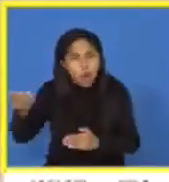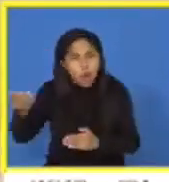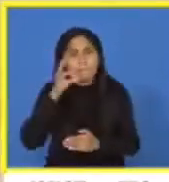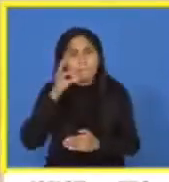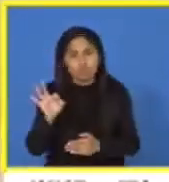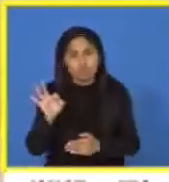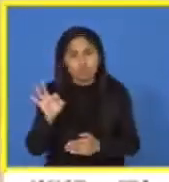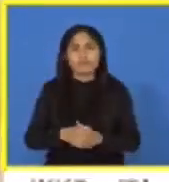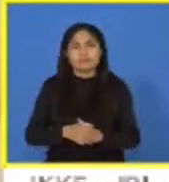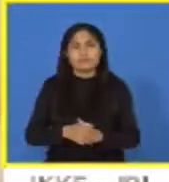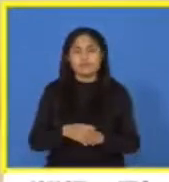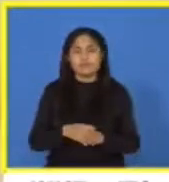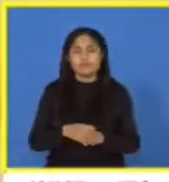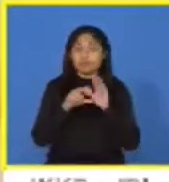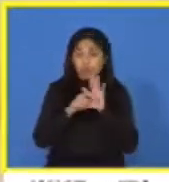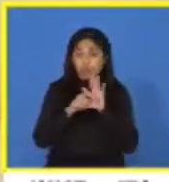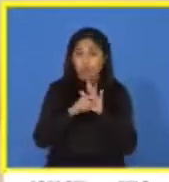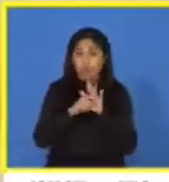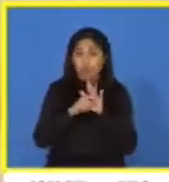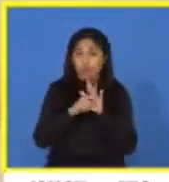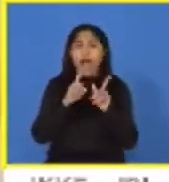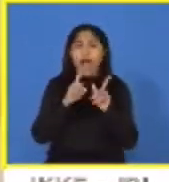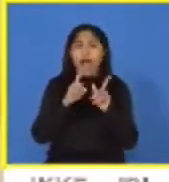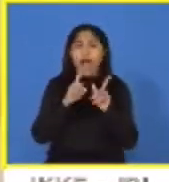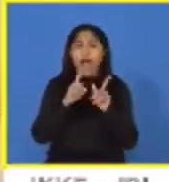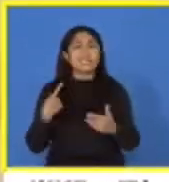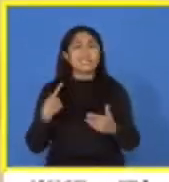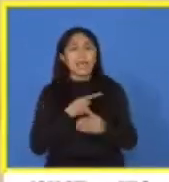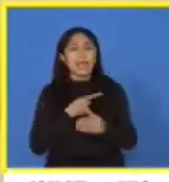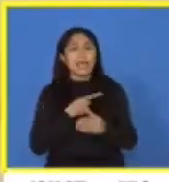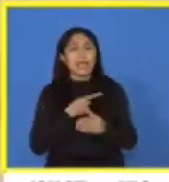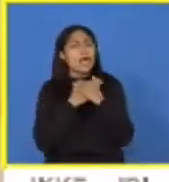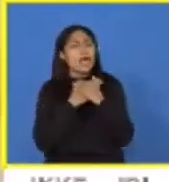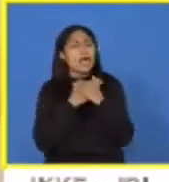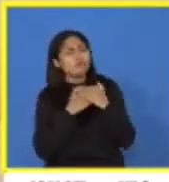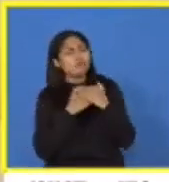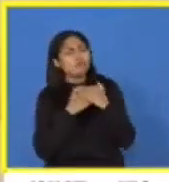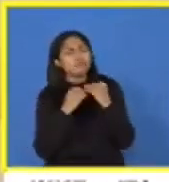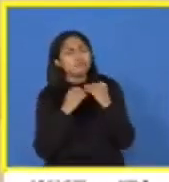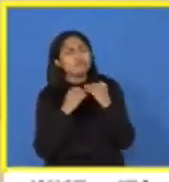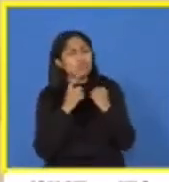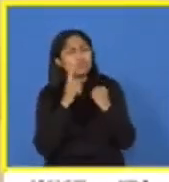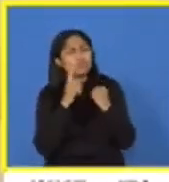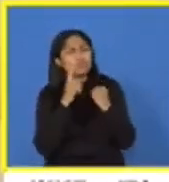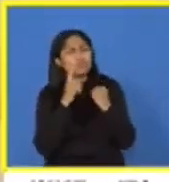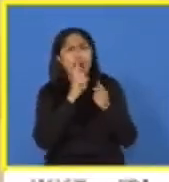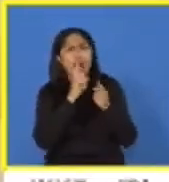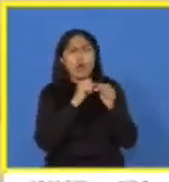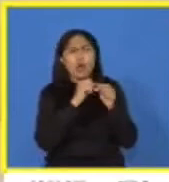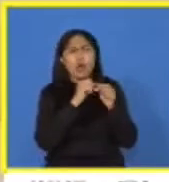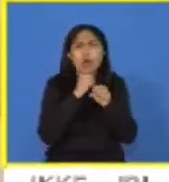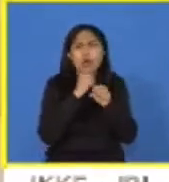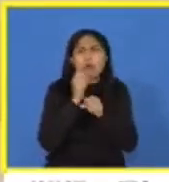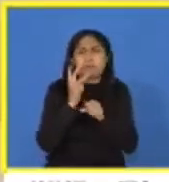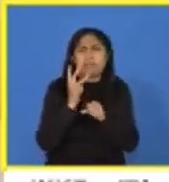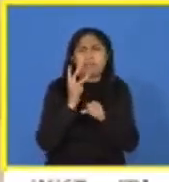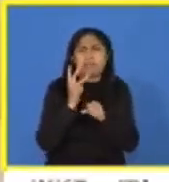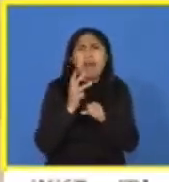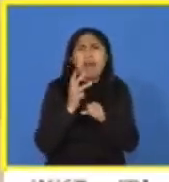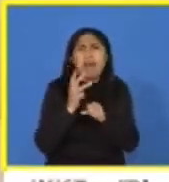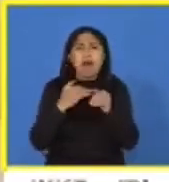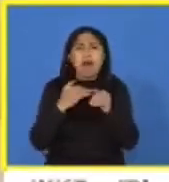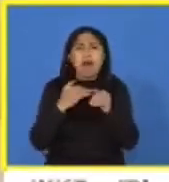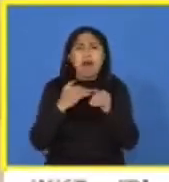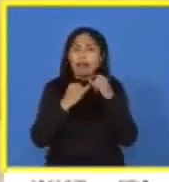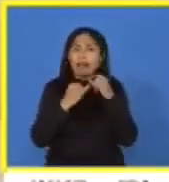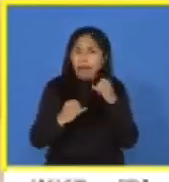dari yang kita takutkan tidak terjadi lonjakan COVID gelombang ketiga setelah atau pasca